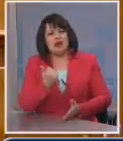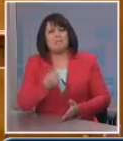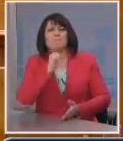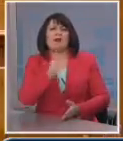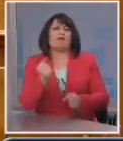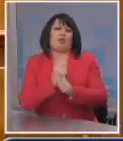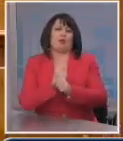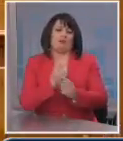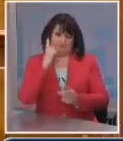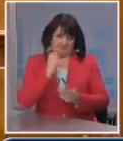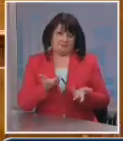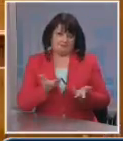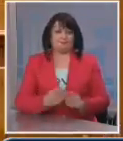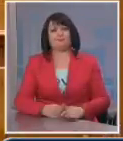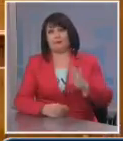εργασία.